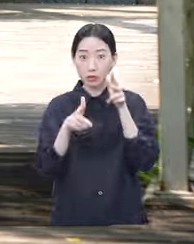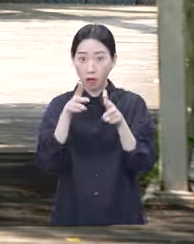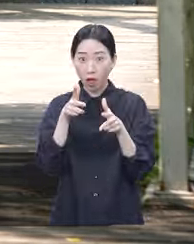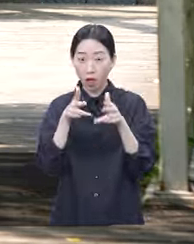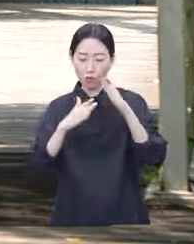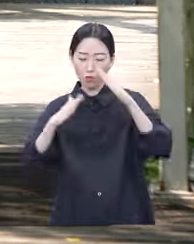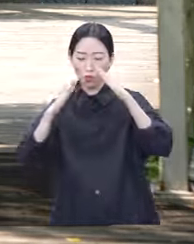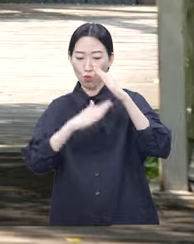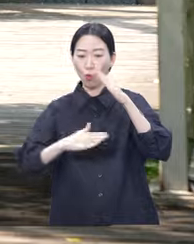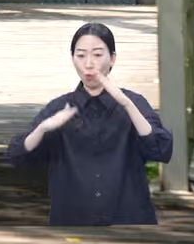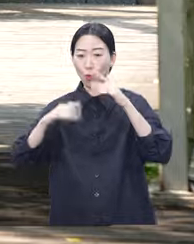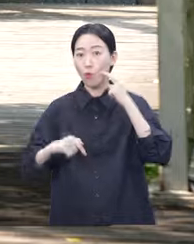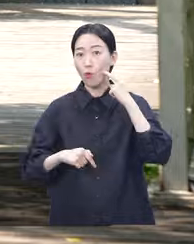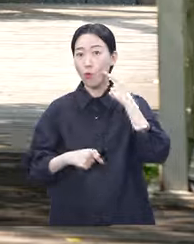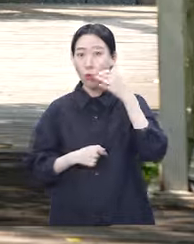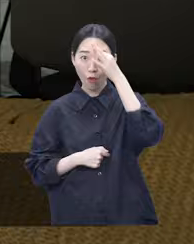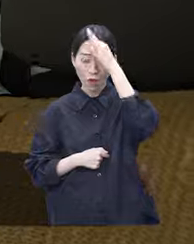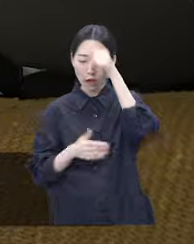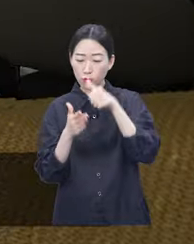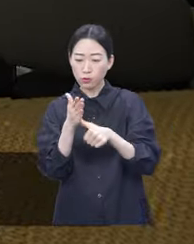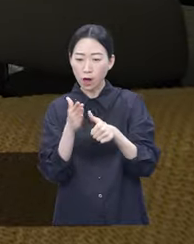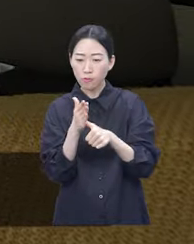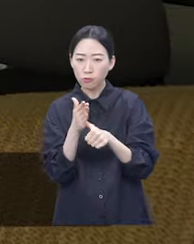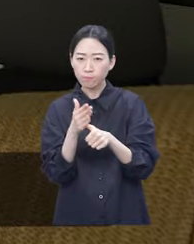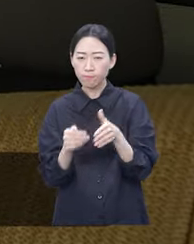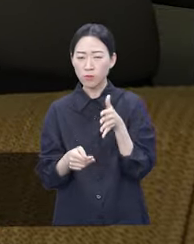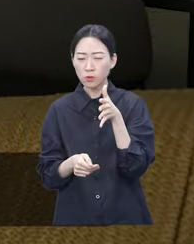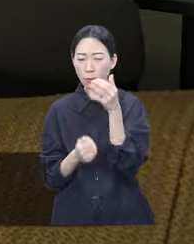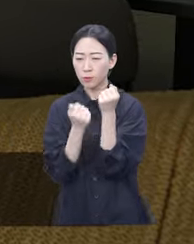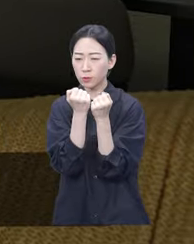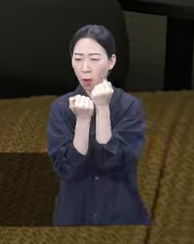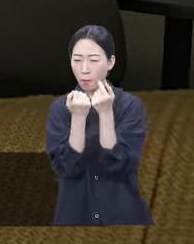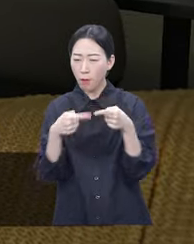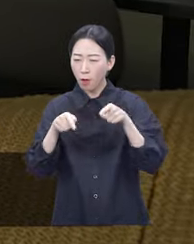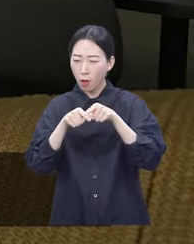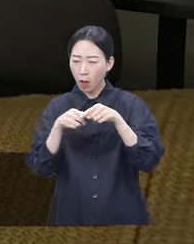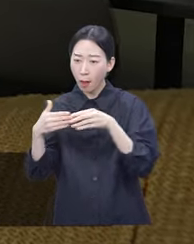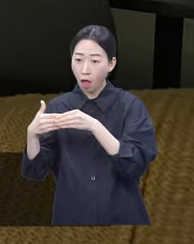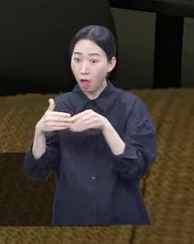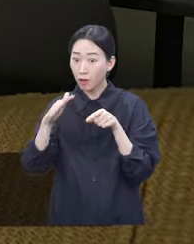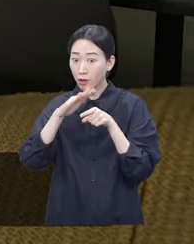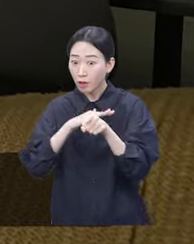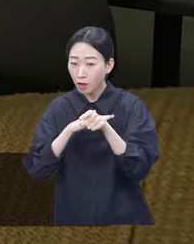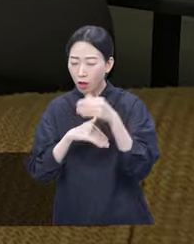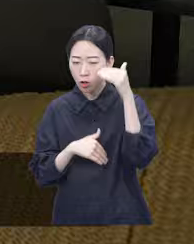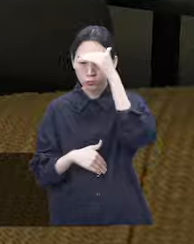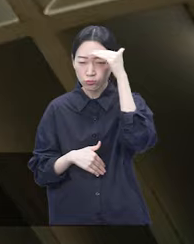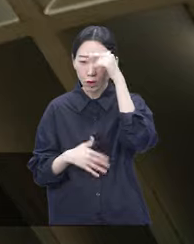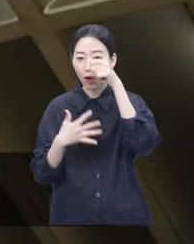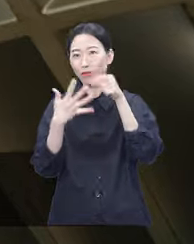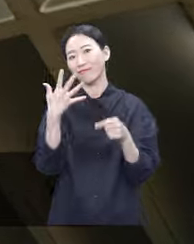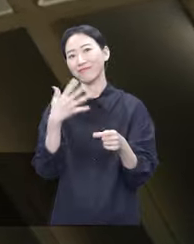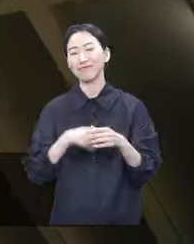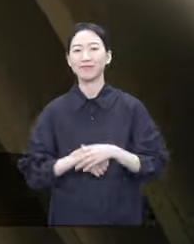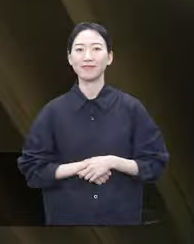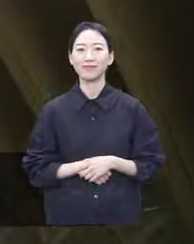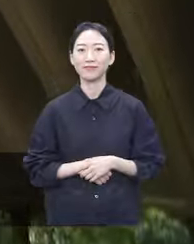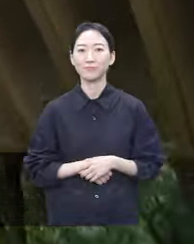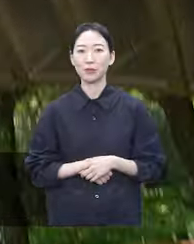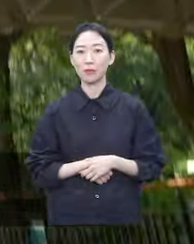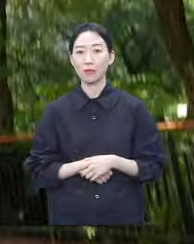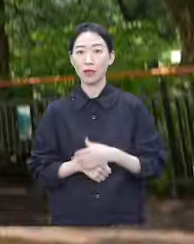공공예술 프로젝트의 공공예술 작품을 전문 도슨트의 해설과 함께 감상하는 프로그램입니다. 투어를